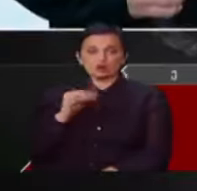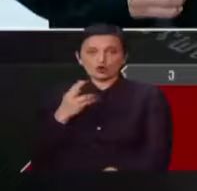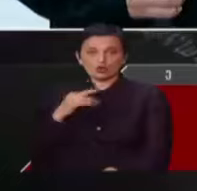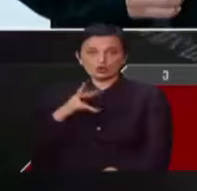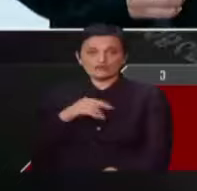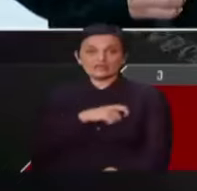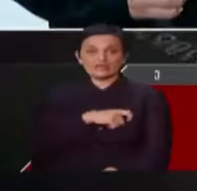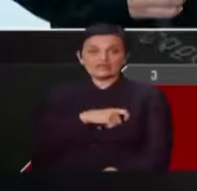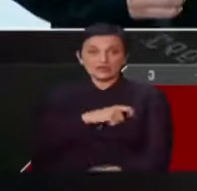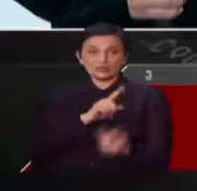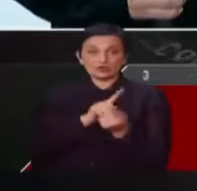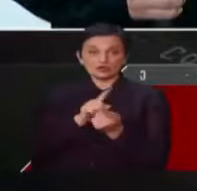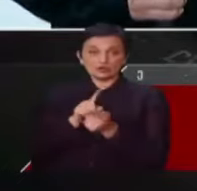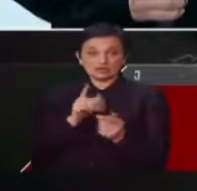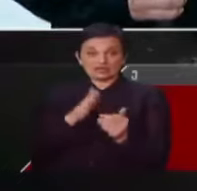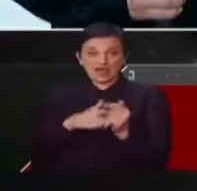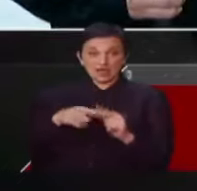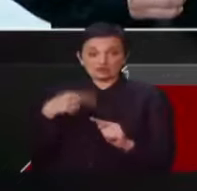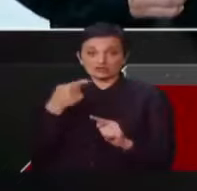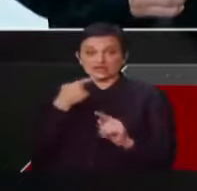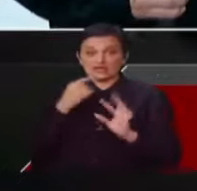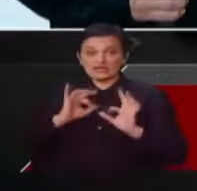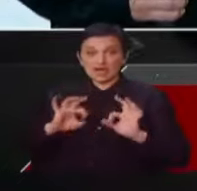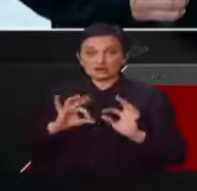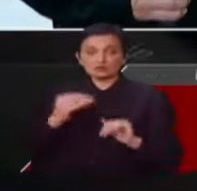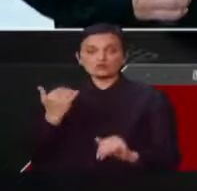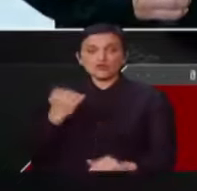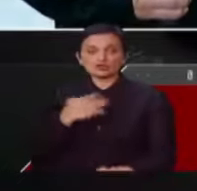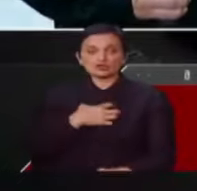ռոգործ դեպուտատեպմը շեխոտրիս դասրուլ է բիշեմ դեկ